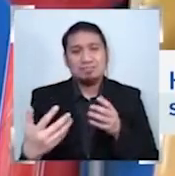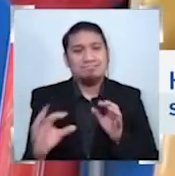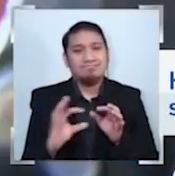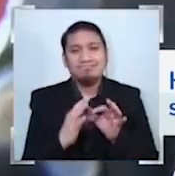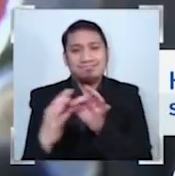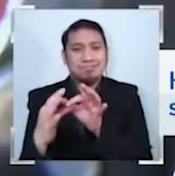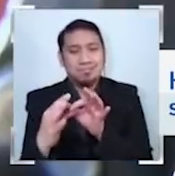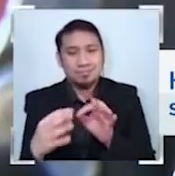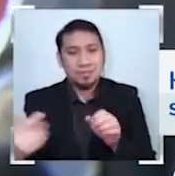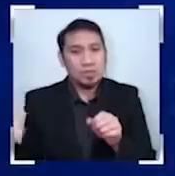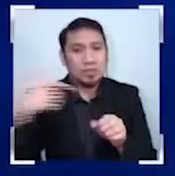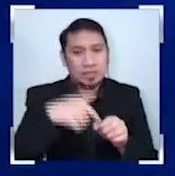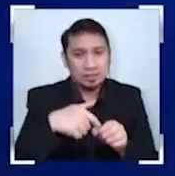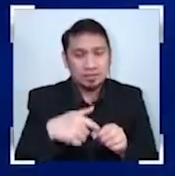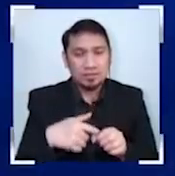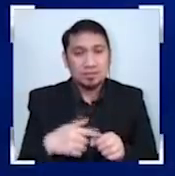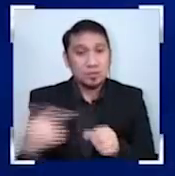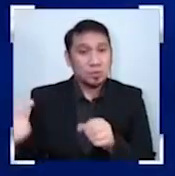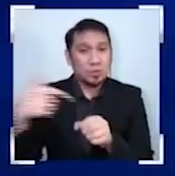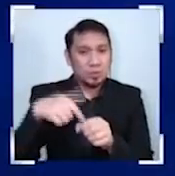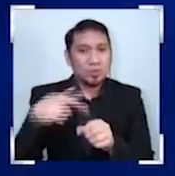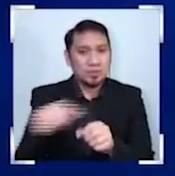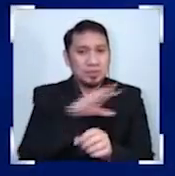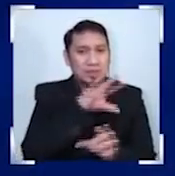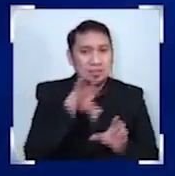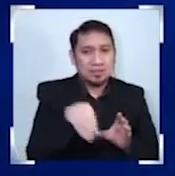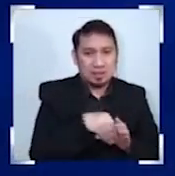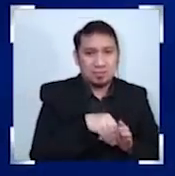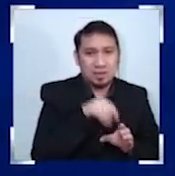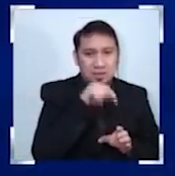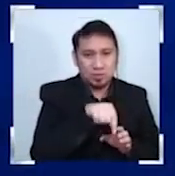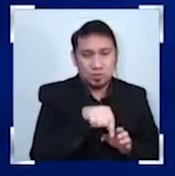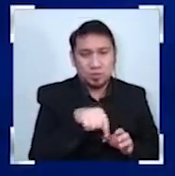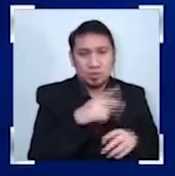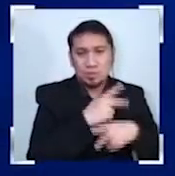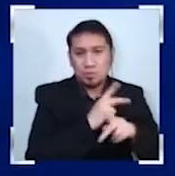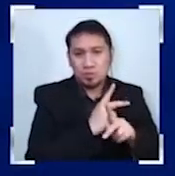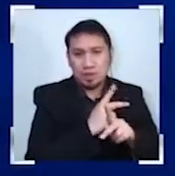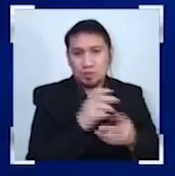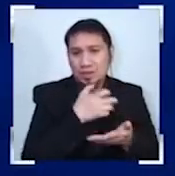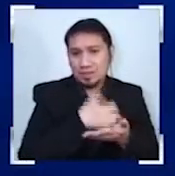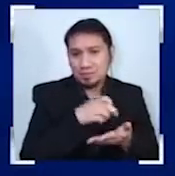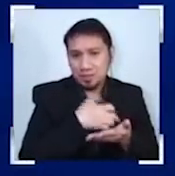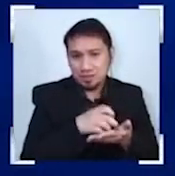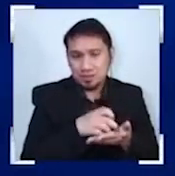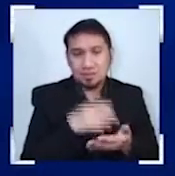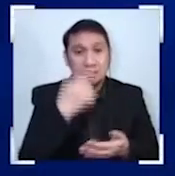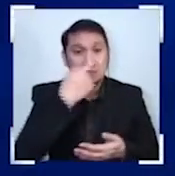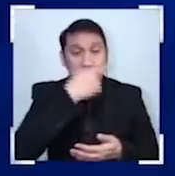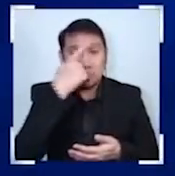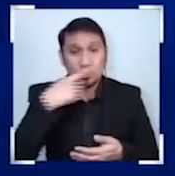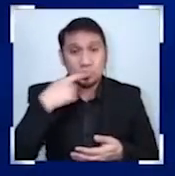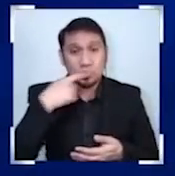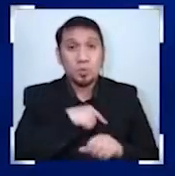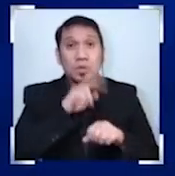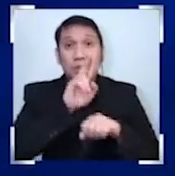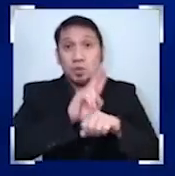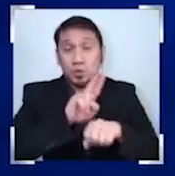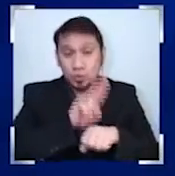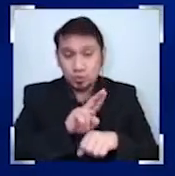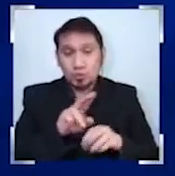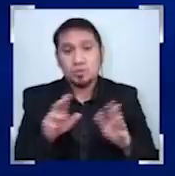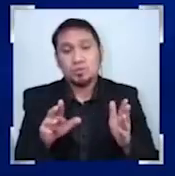production cost ang petrolyo. Everything is fuel-based because we use a lot of diesel